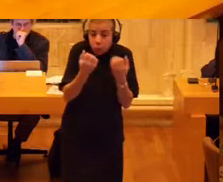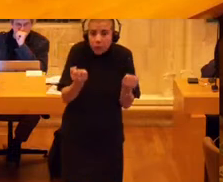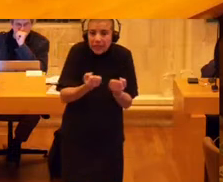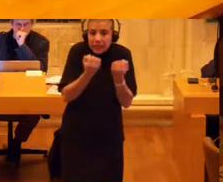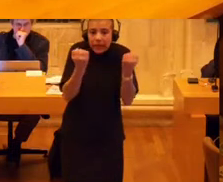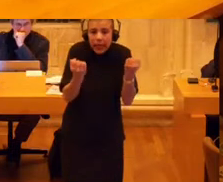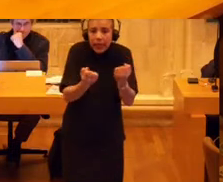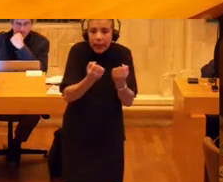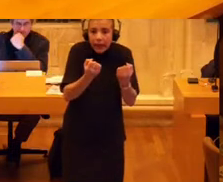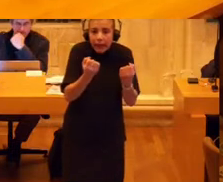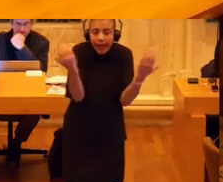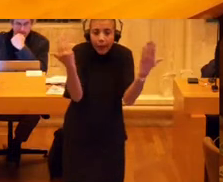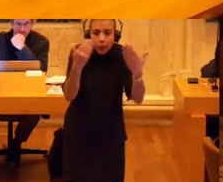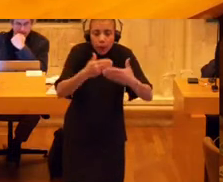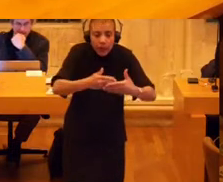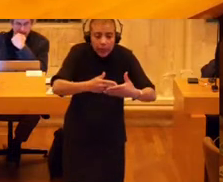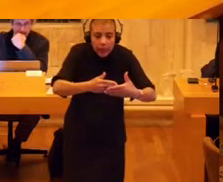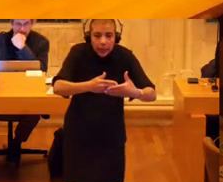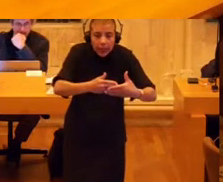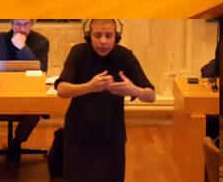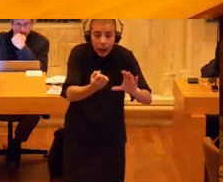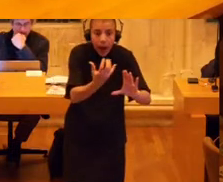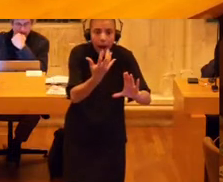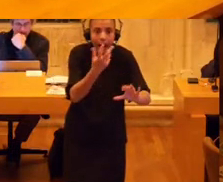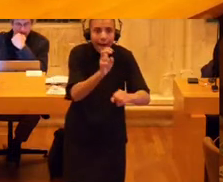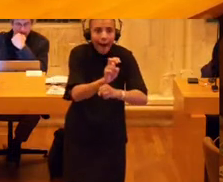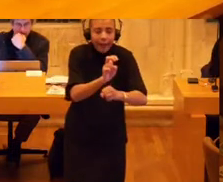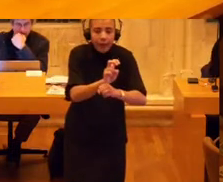À un moment donné, les choses doivent s'arrêter.